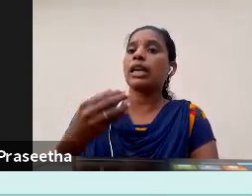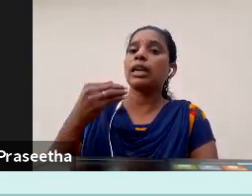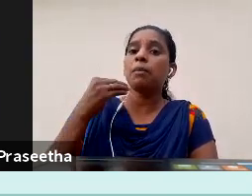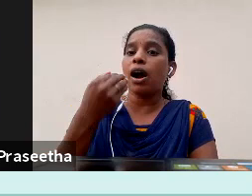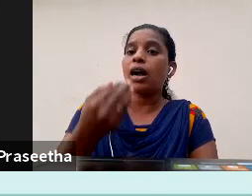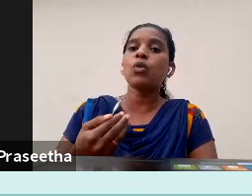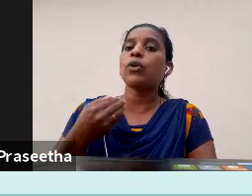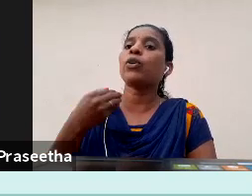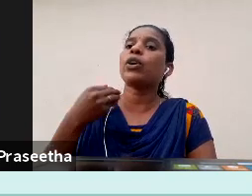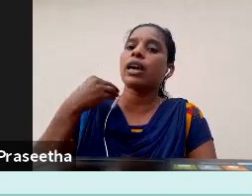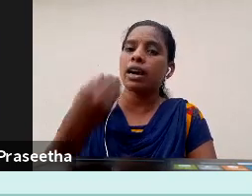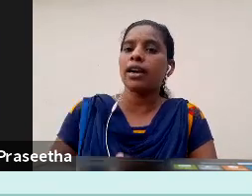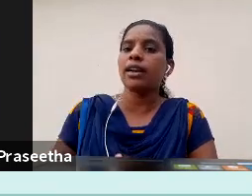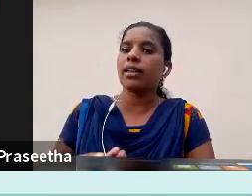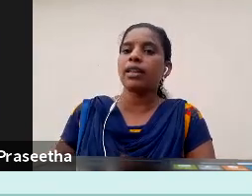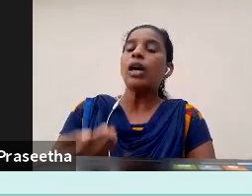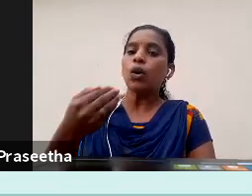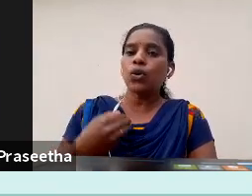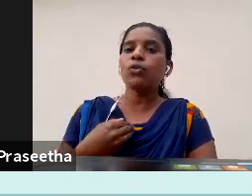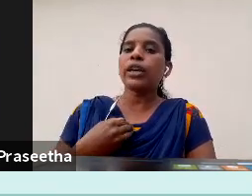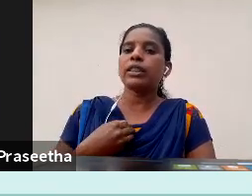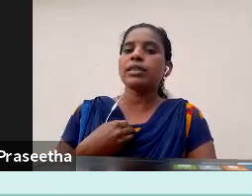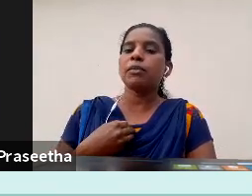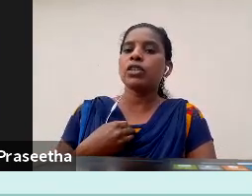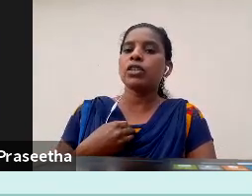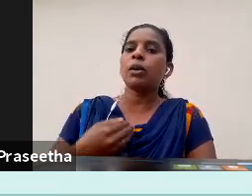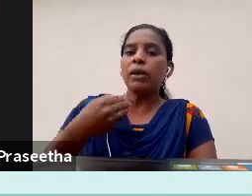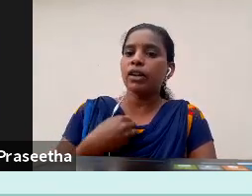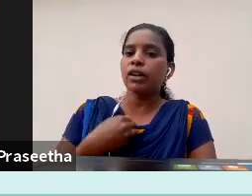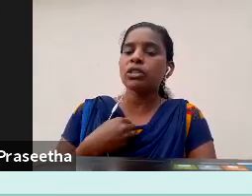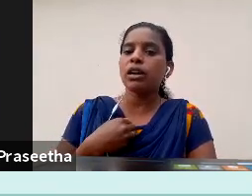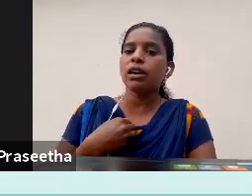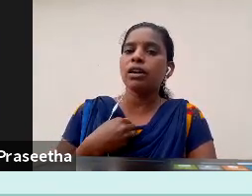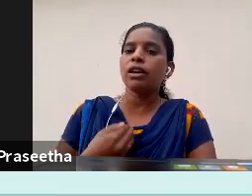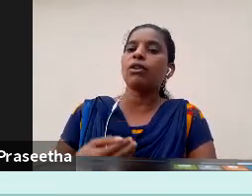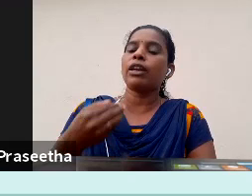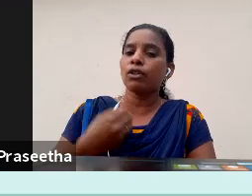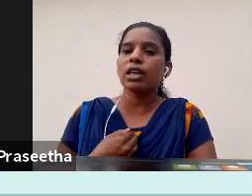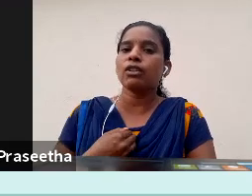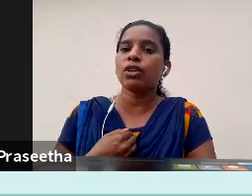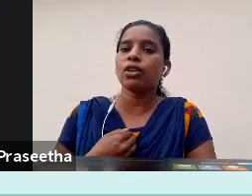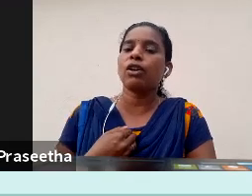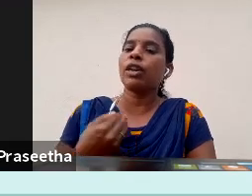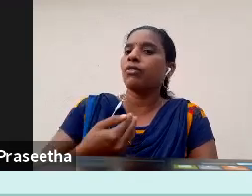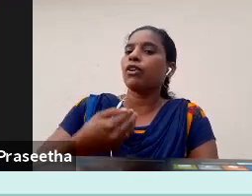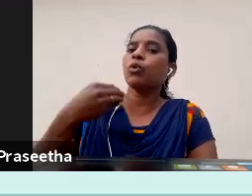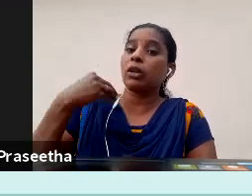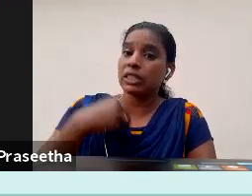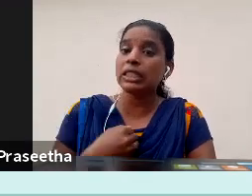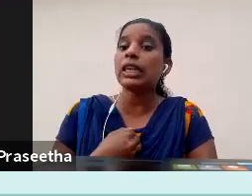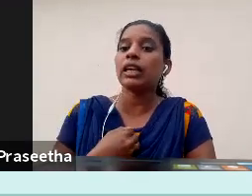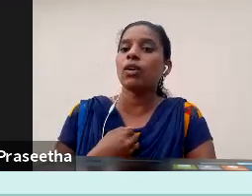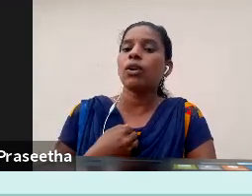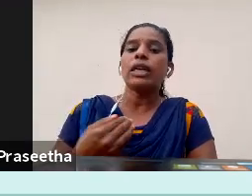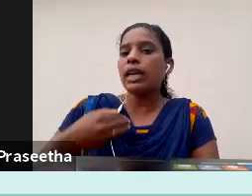കൊള്ളാത്ത അല്ലെങ്കിൽ ഭാഷ ഉപയോഗിക്കാൻ കഴിയാത്ത ഒരു വ്യക്തിയെ സംബന്ധിച്ചിടത്തോളം, എനിക്കൊരു സങ്കടം ഉണ്ടെങ്കിലോ എനിക്കൊരു സന്തോഷം ഉണ്ടെങ്കിലോ എനിക്ക് ഒരു